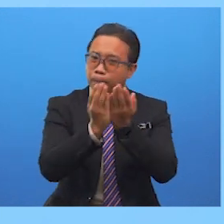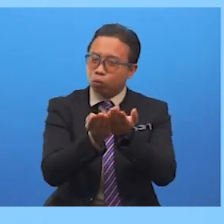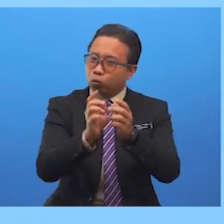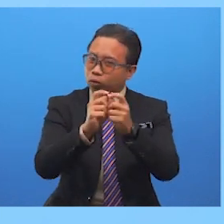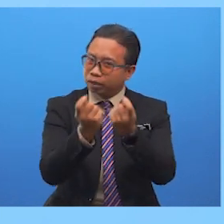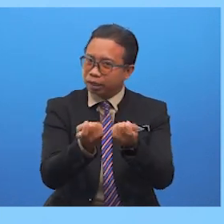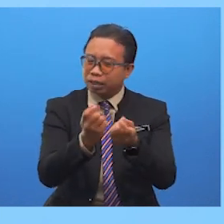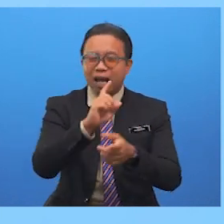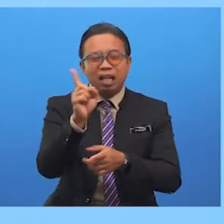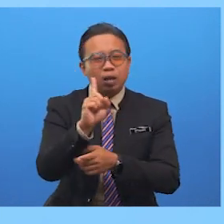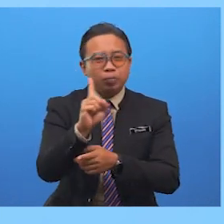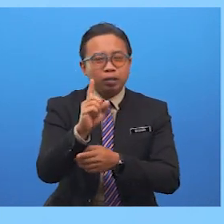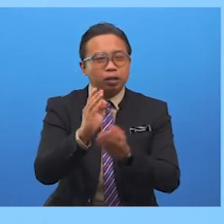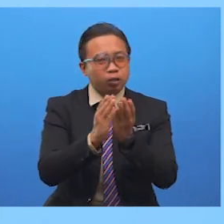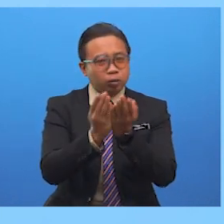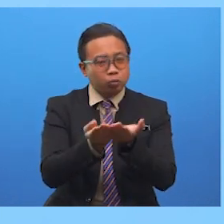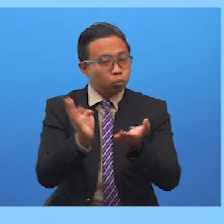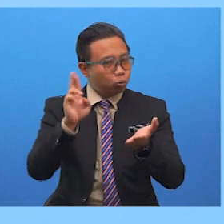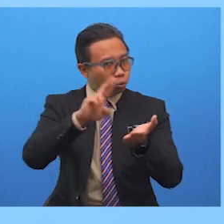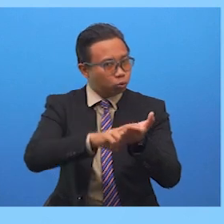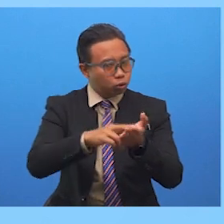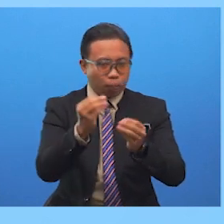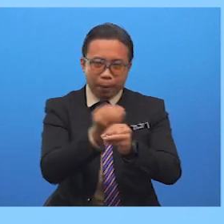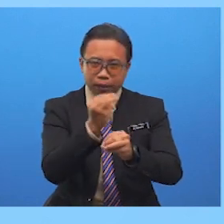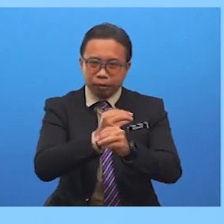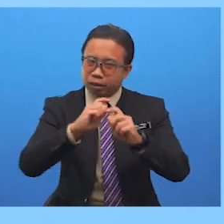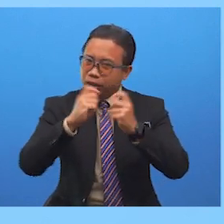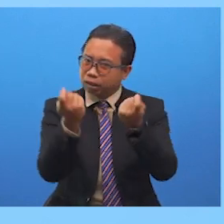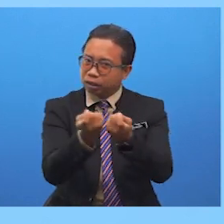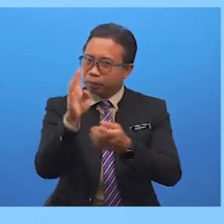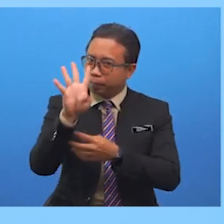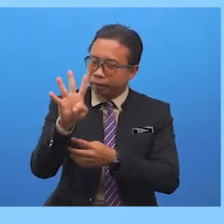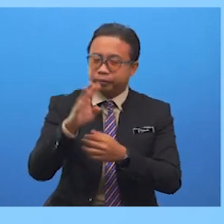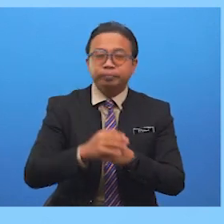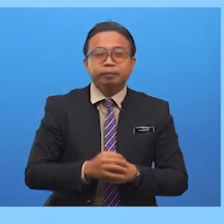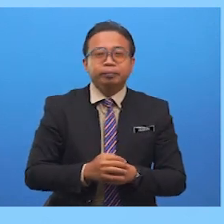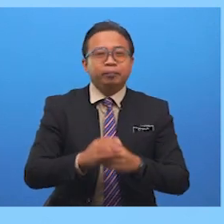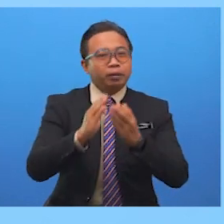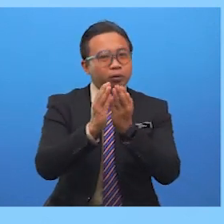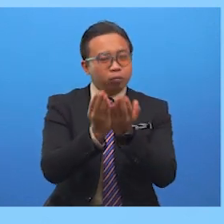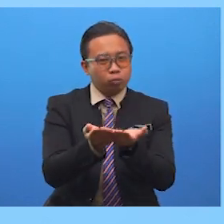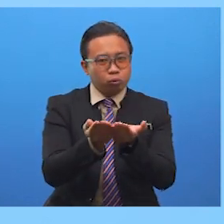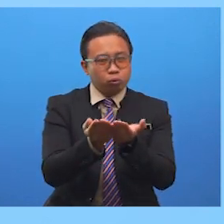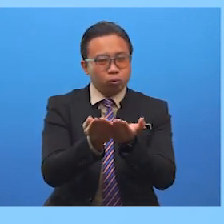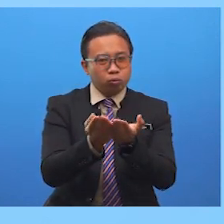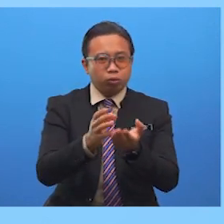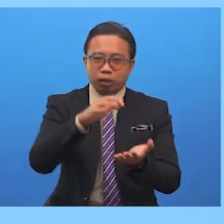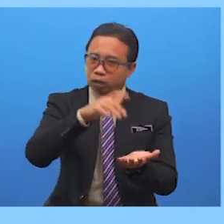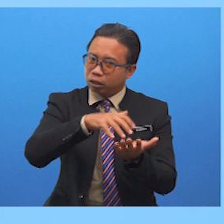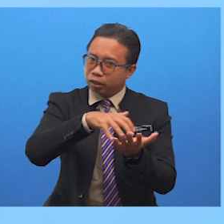teks atau mana-mana buku rujukan matematik tingkatan 4 buku catatan dan